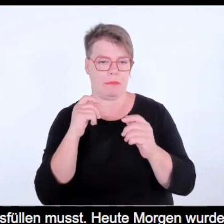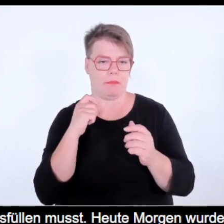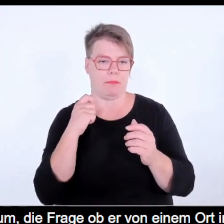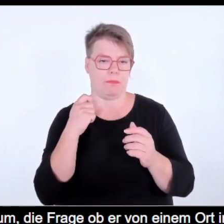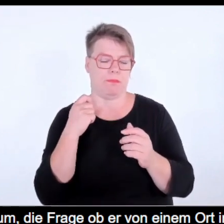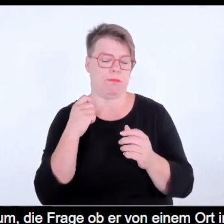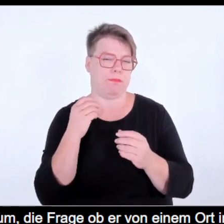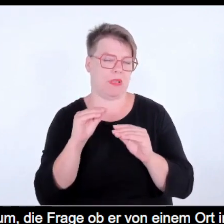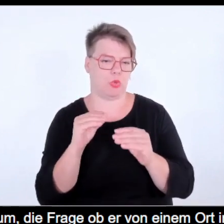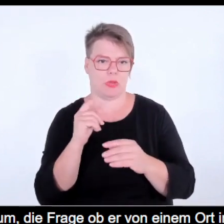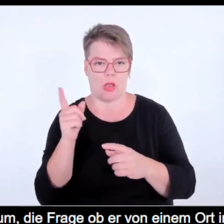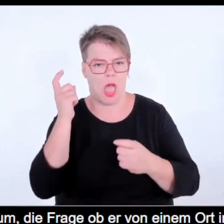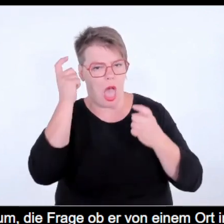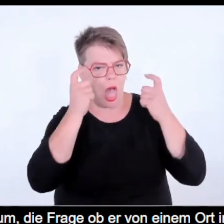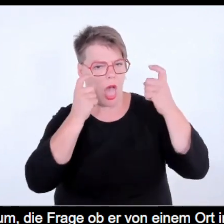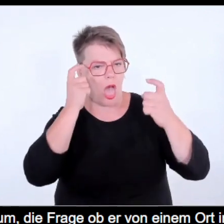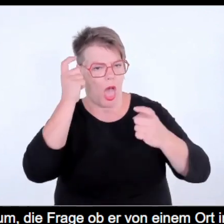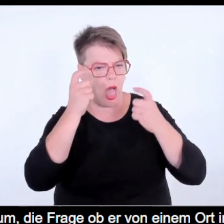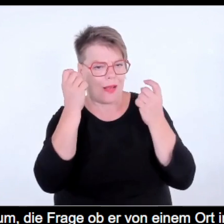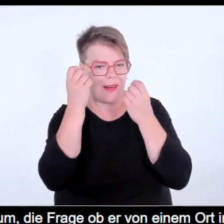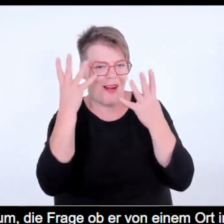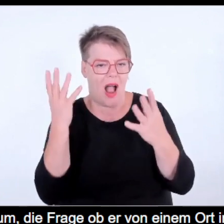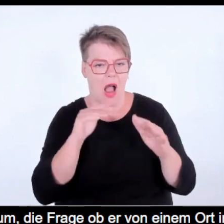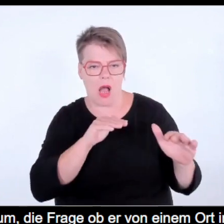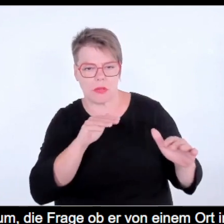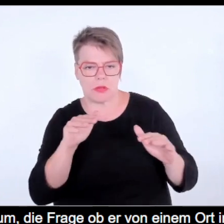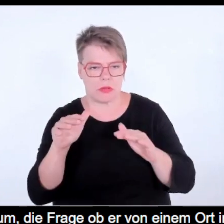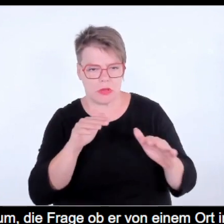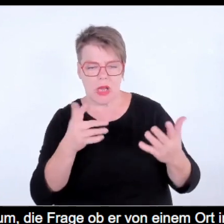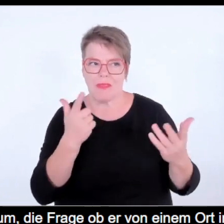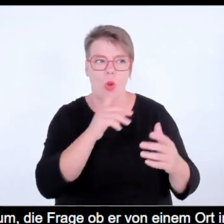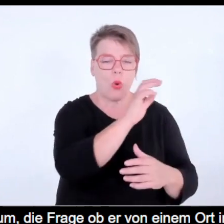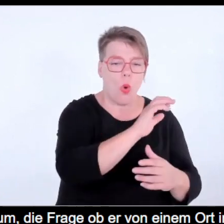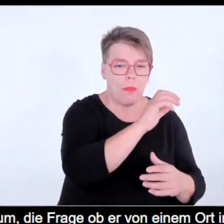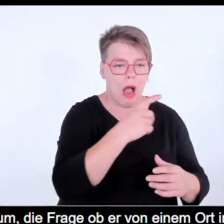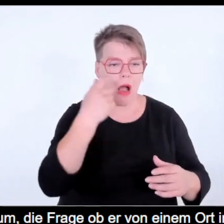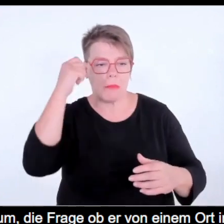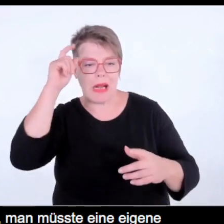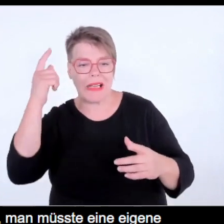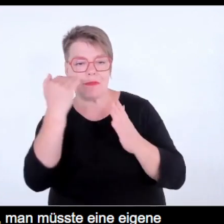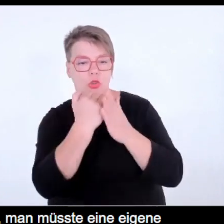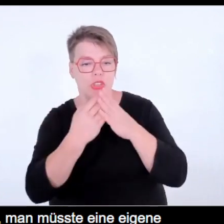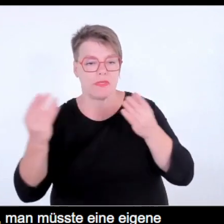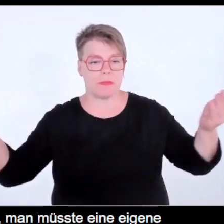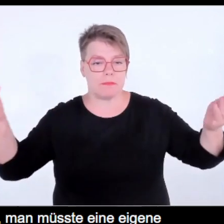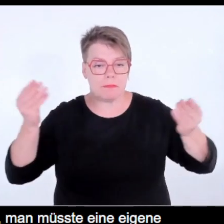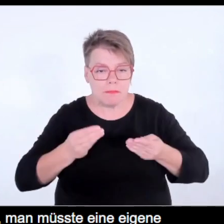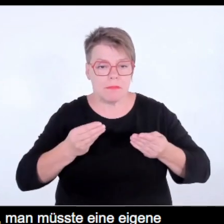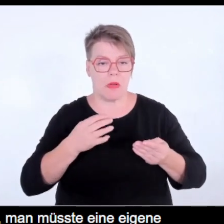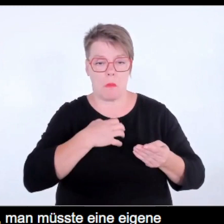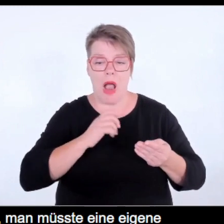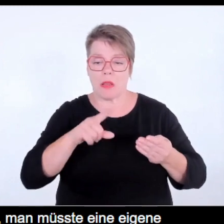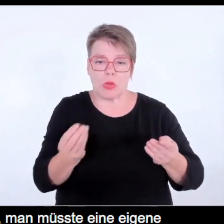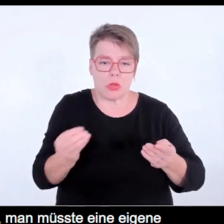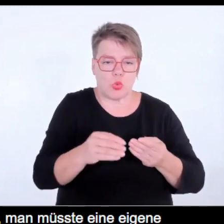bei Genehmigungen, bei Straßen, bei Zugverbindungen. Das ist halt, ich habe immer kein Problem, wenn der Nachbar sagt, also ich bin jetzt betroffen von einer Leitung, ich möchte mich